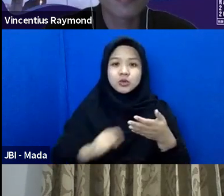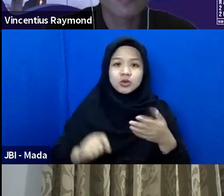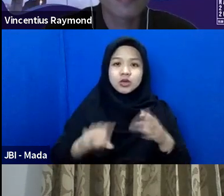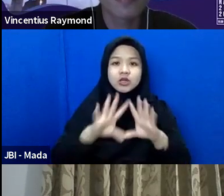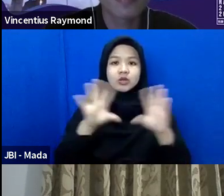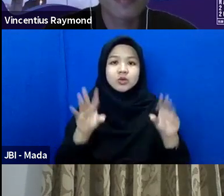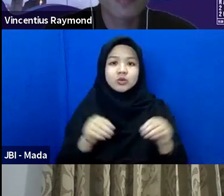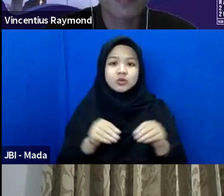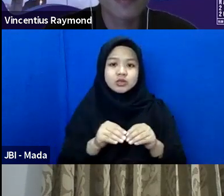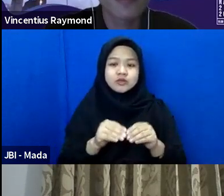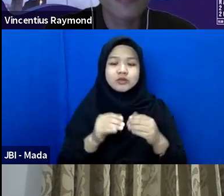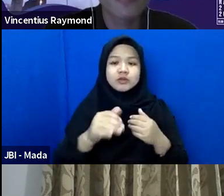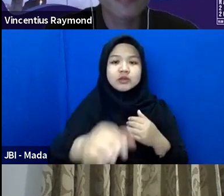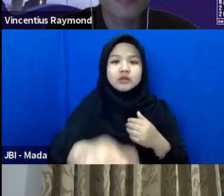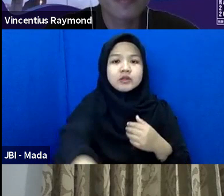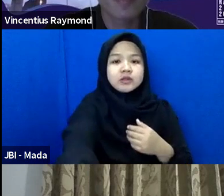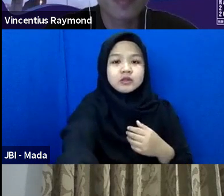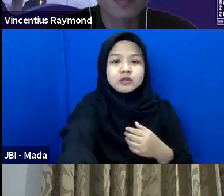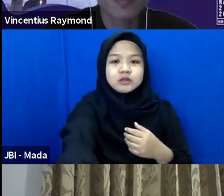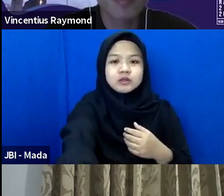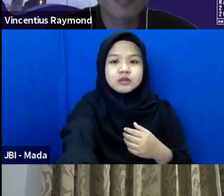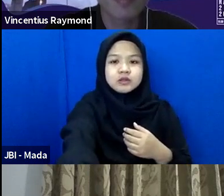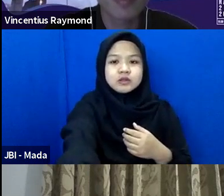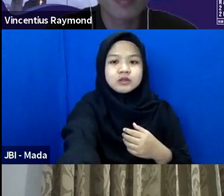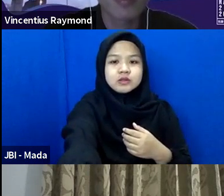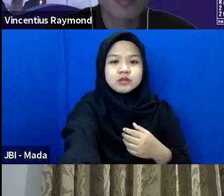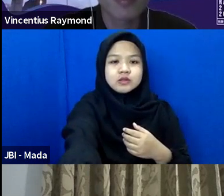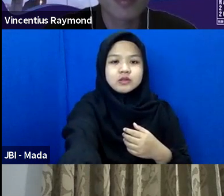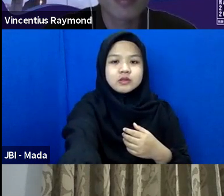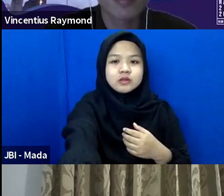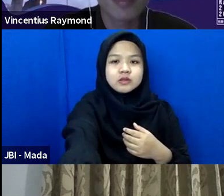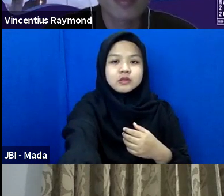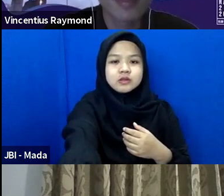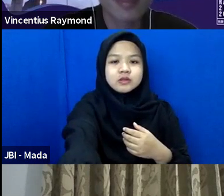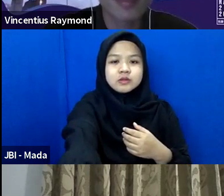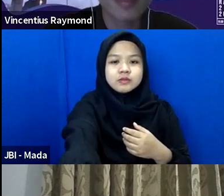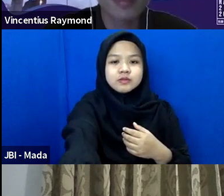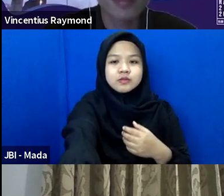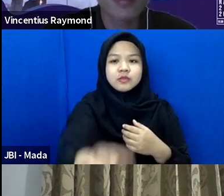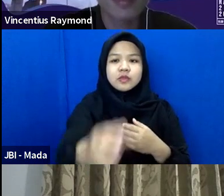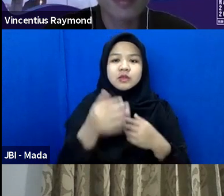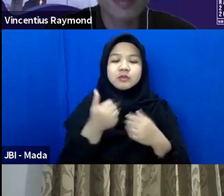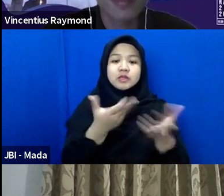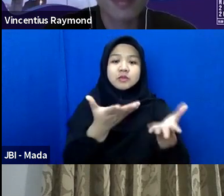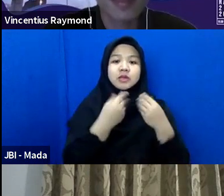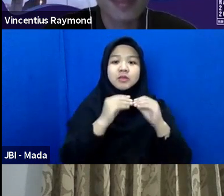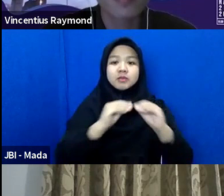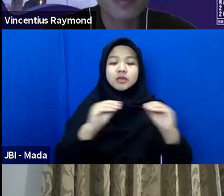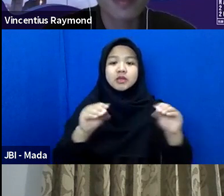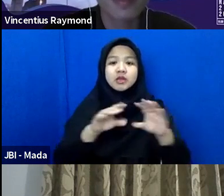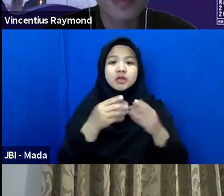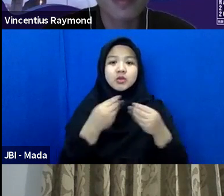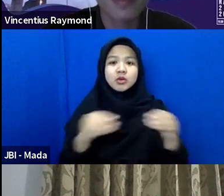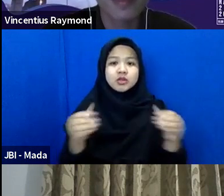inklusif bisa meraih pendidikan yang berkualitas sekira Saya tidak perlu berpanjang lebar